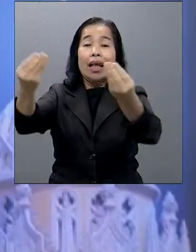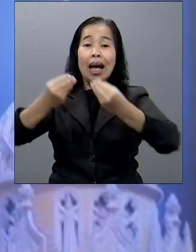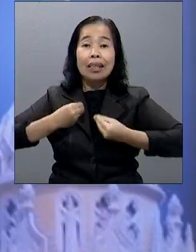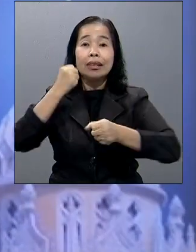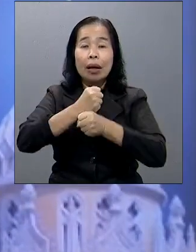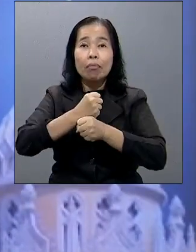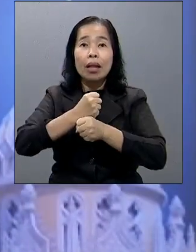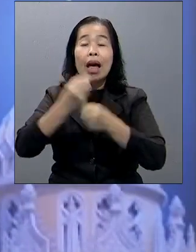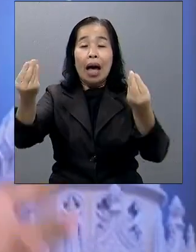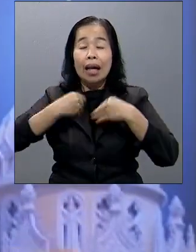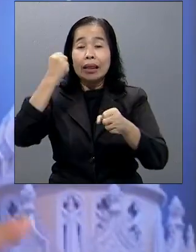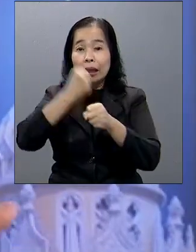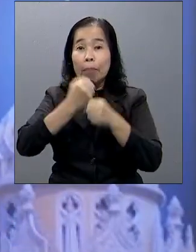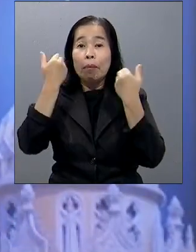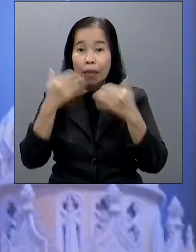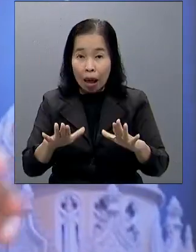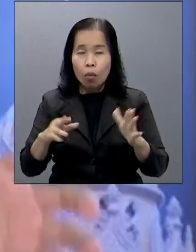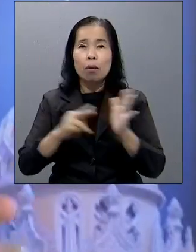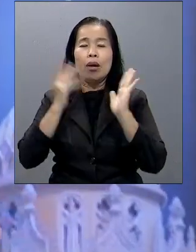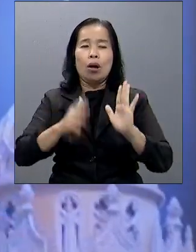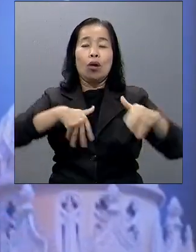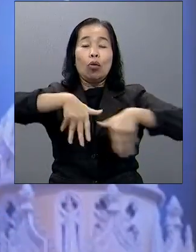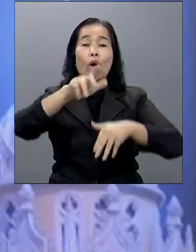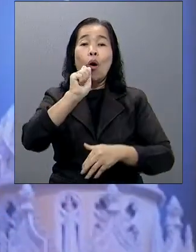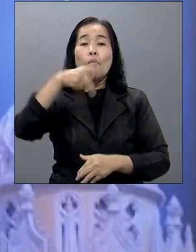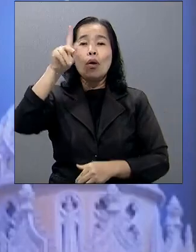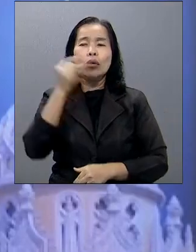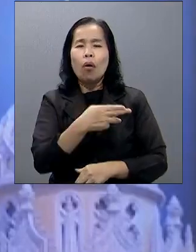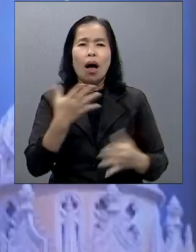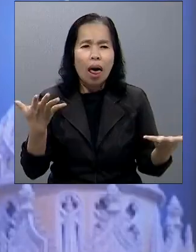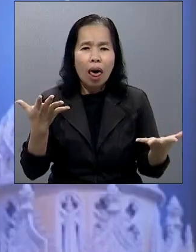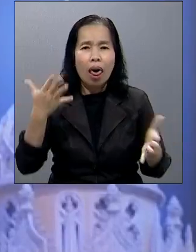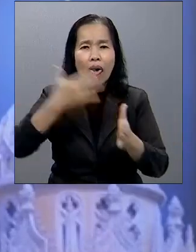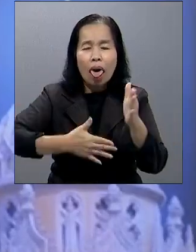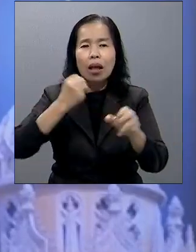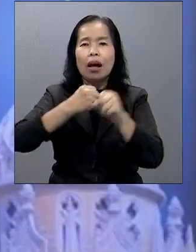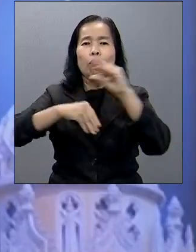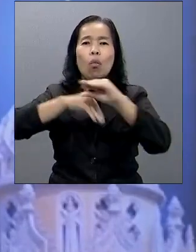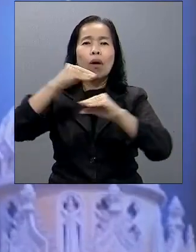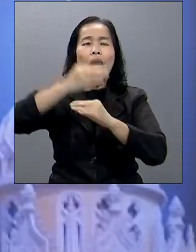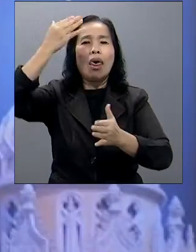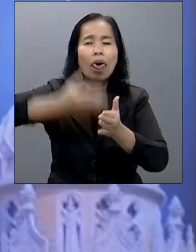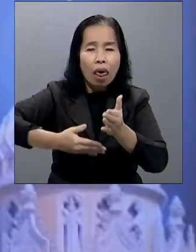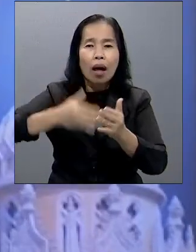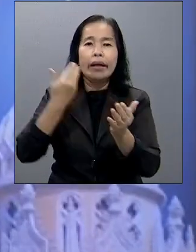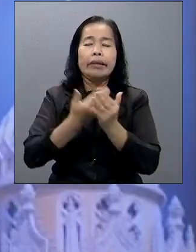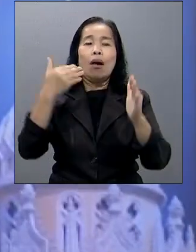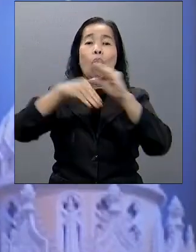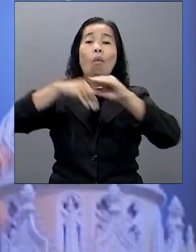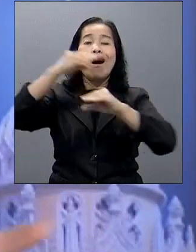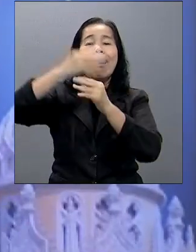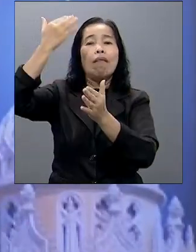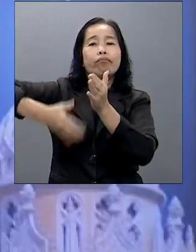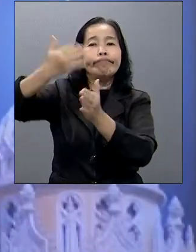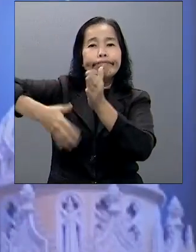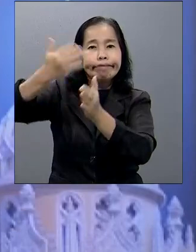พออนุญาตไม่ทันเนี่ยท้องถิ่นก็ไม่สามารถที่จะทำโครงการได้ก็ทำให้โครงการต่างๆเนี่ยเงินตกไปนะครับเมื่อ